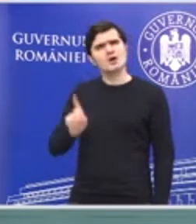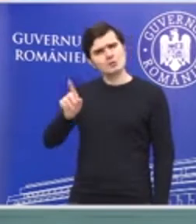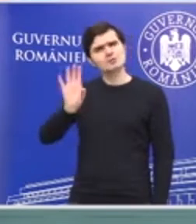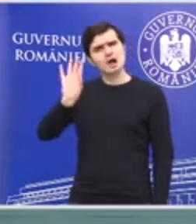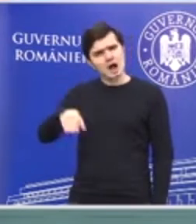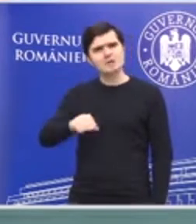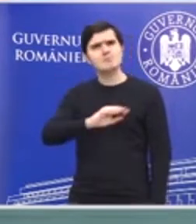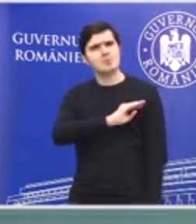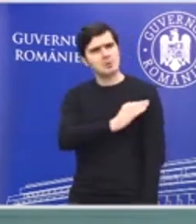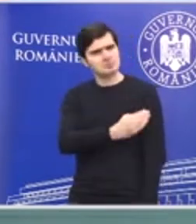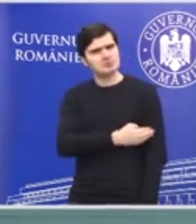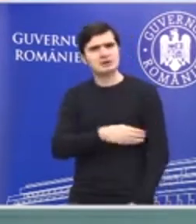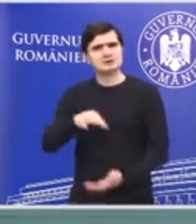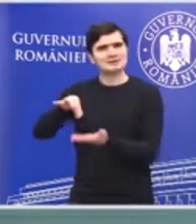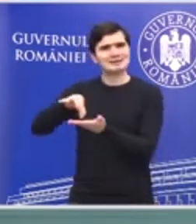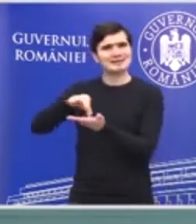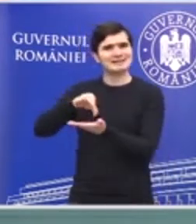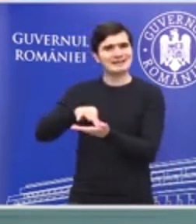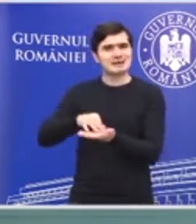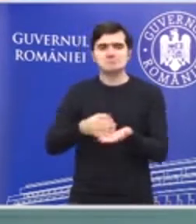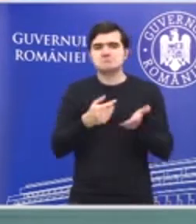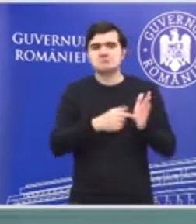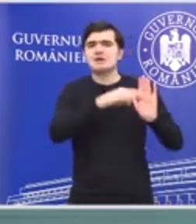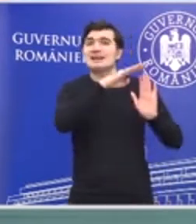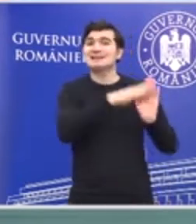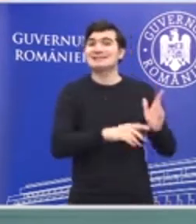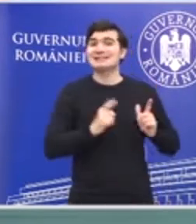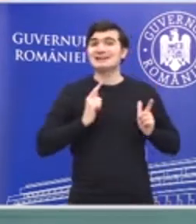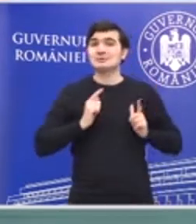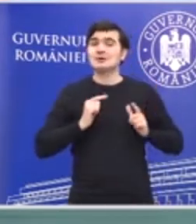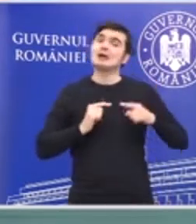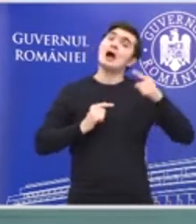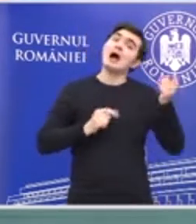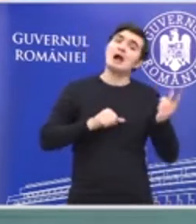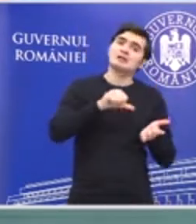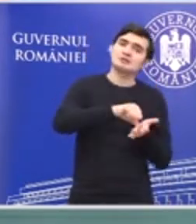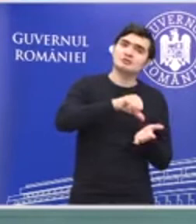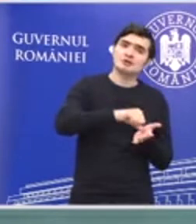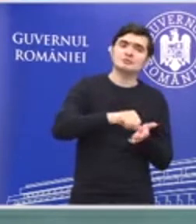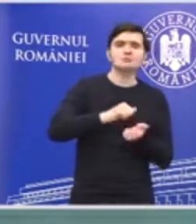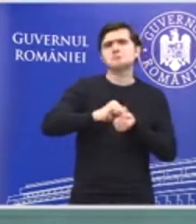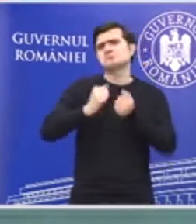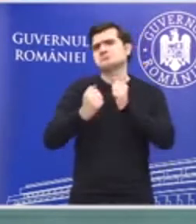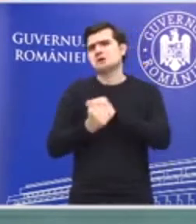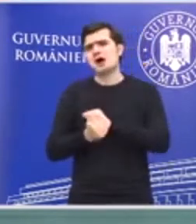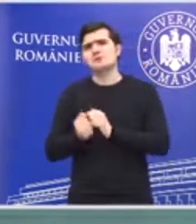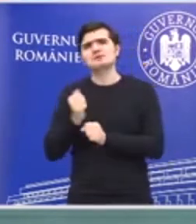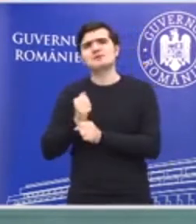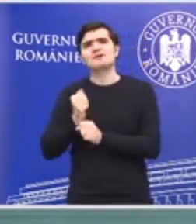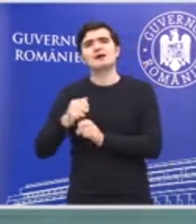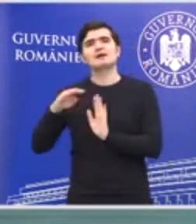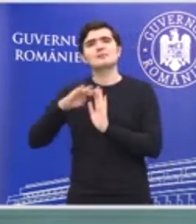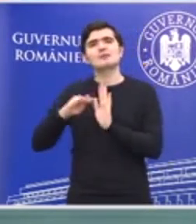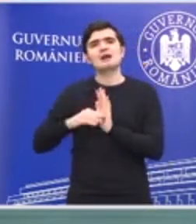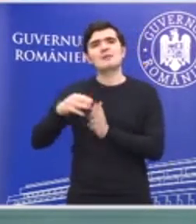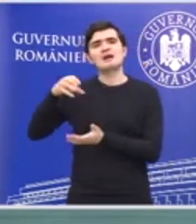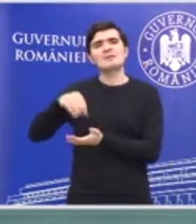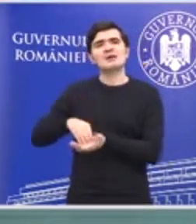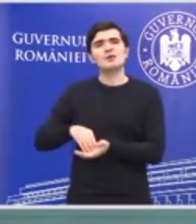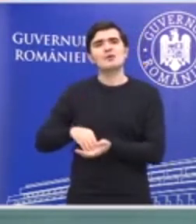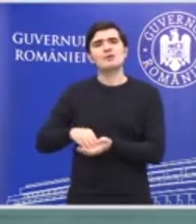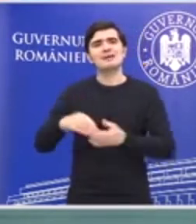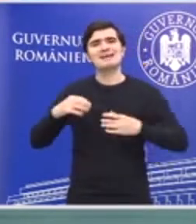să se înscrie fie pe lista de așteptare a unui alt centru, fie să se programeze pe locurile care vor fi disponibile în centrele